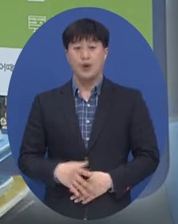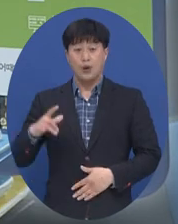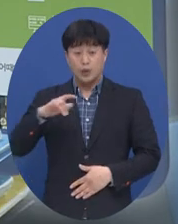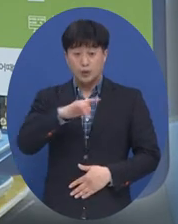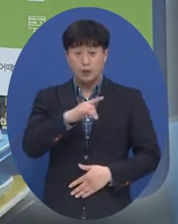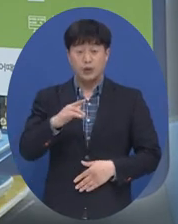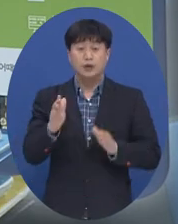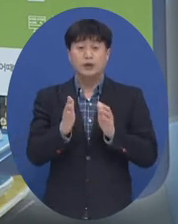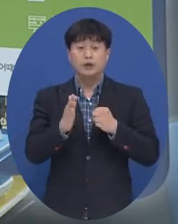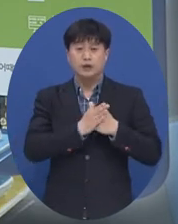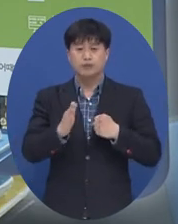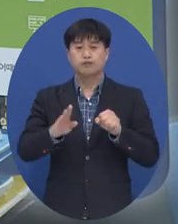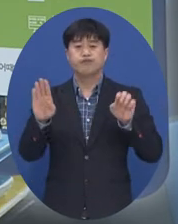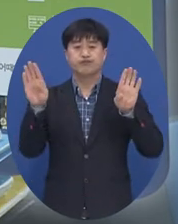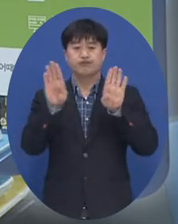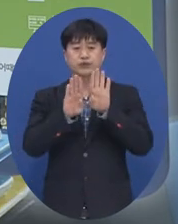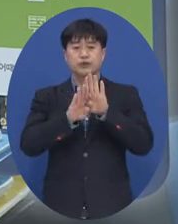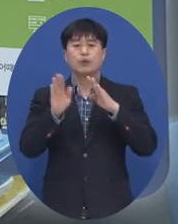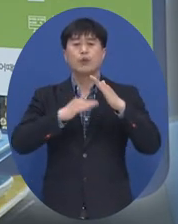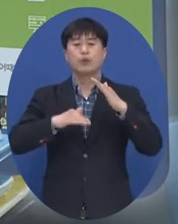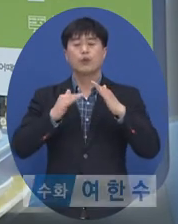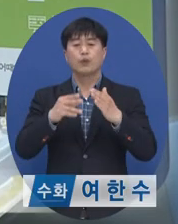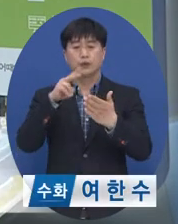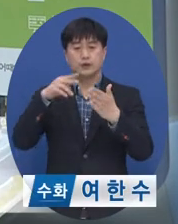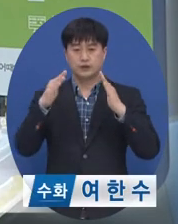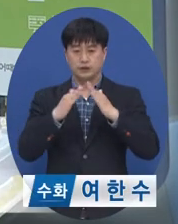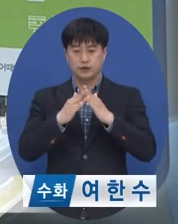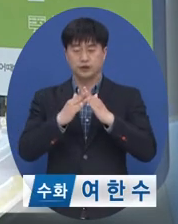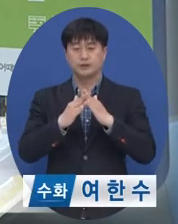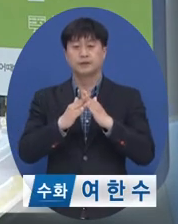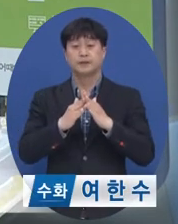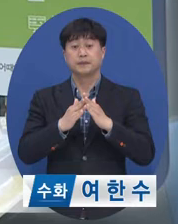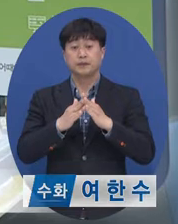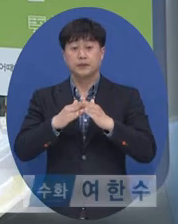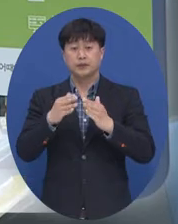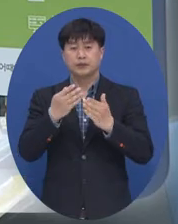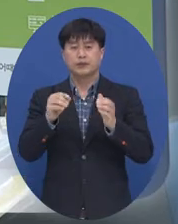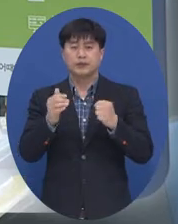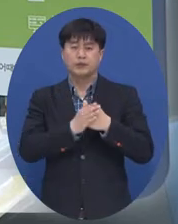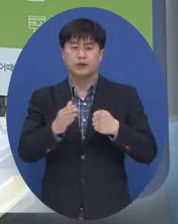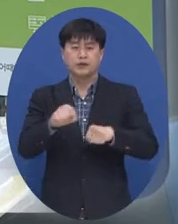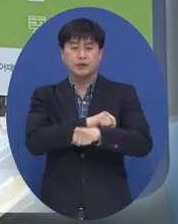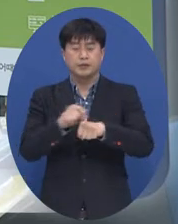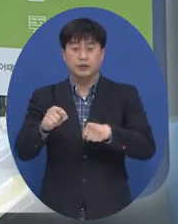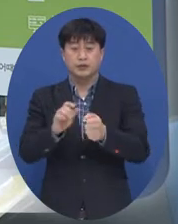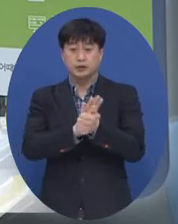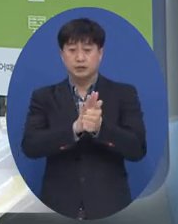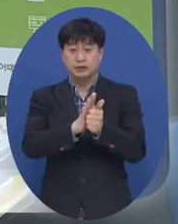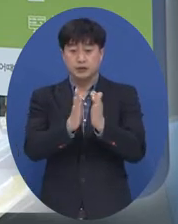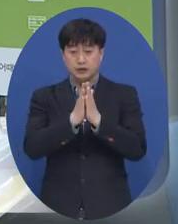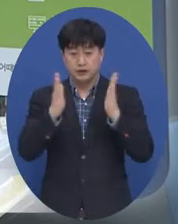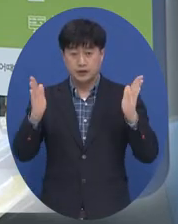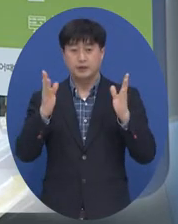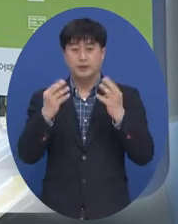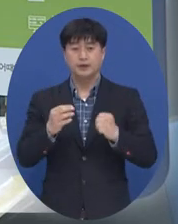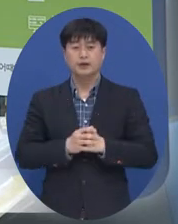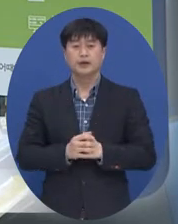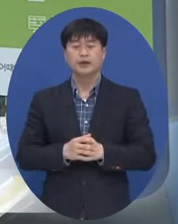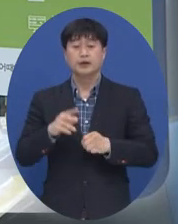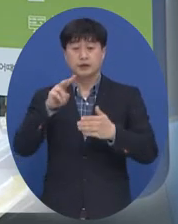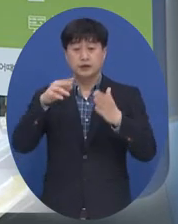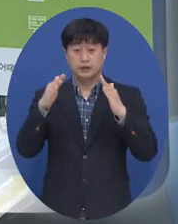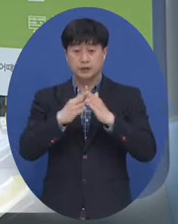크로 날 구로 휴관 중인 공공도서관 의 빈자리를 채우기 위한 이색 서비스 들이 속속 등장하고 있습니다